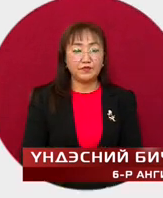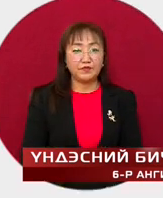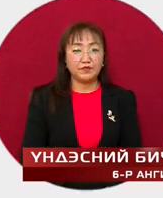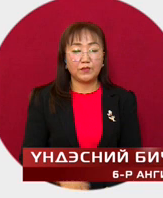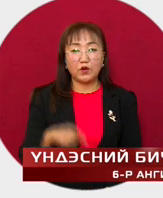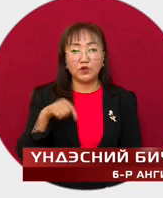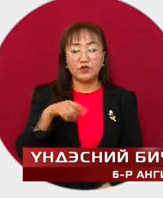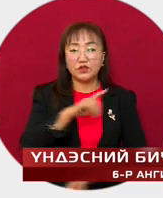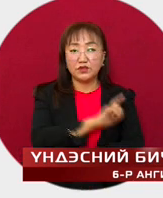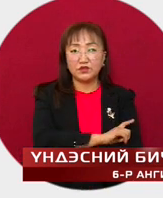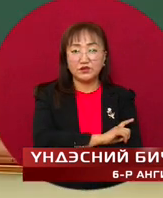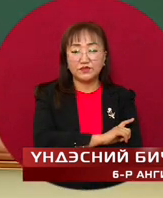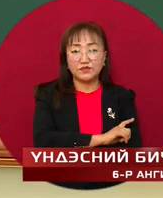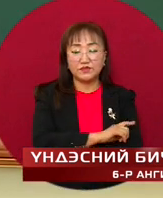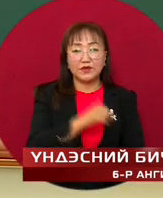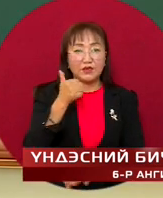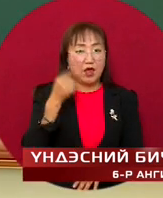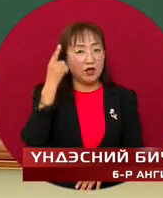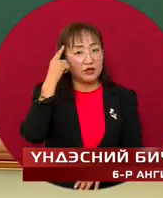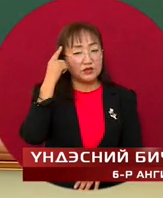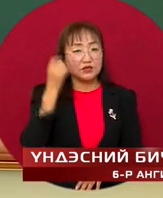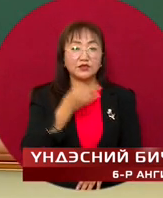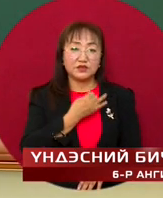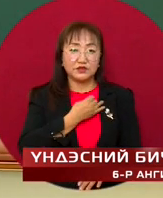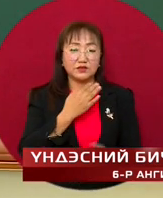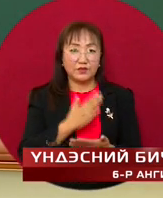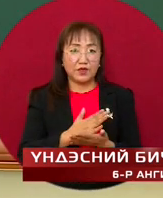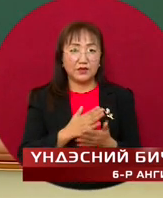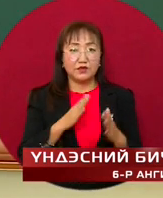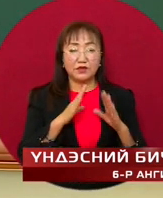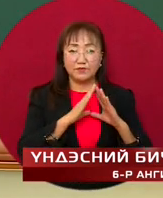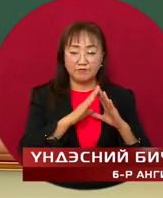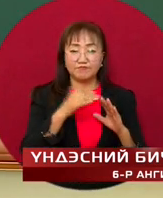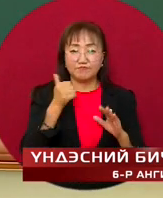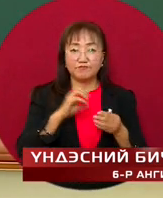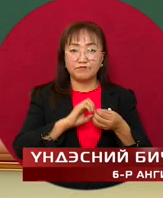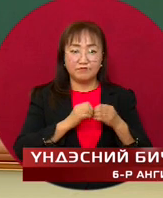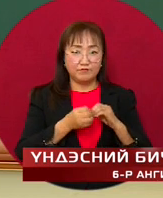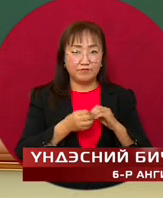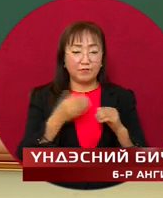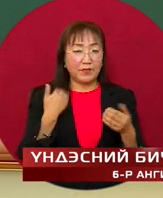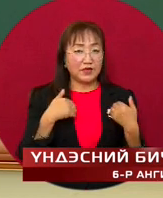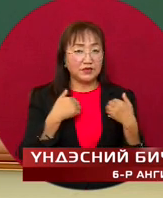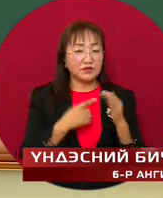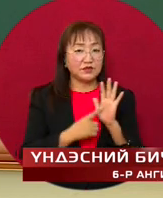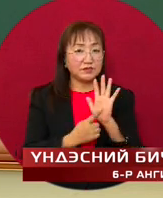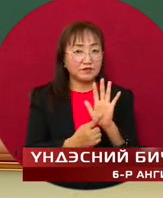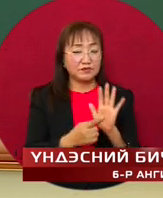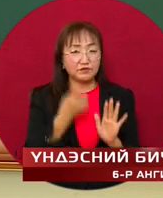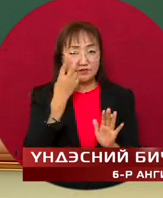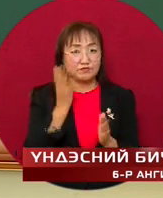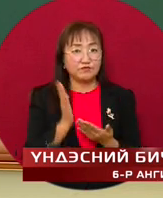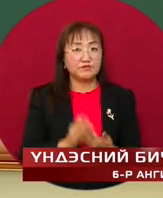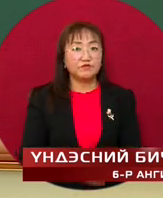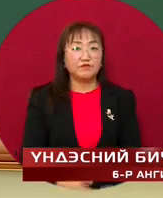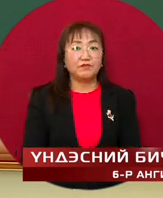За өнөөдрийн хичээлийг маш сайн ойлгосон байхаа гэж багш нь бодож байна. Гэрийн даалгавраа сайн хийгээд хичээл заадаг багштай илгээж шалгуулаарай. За